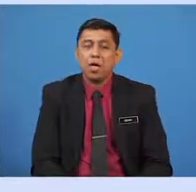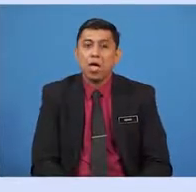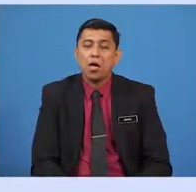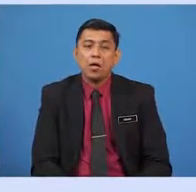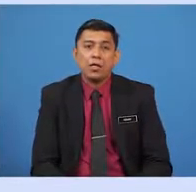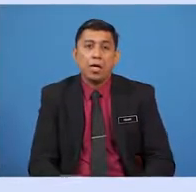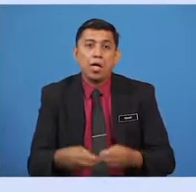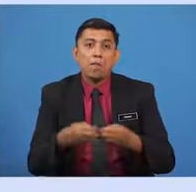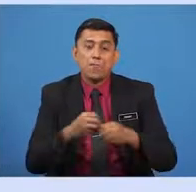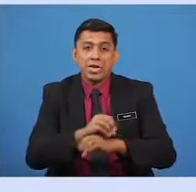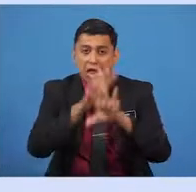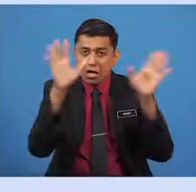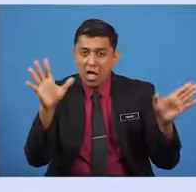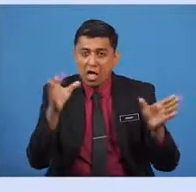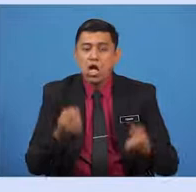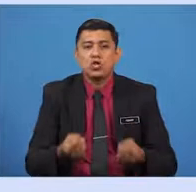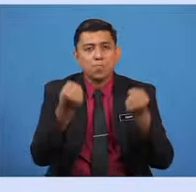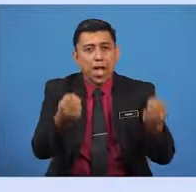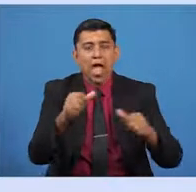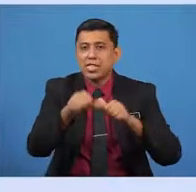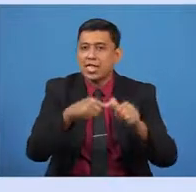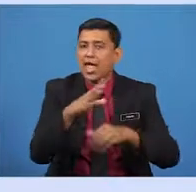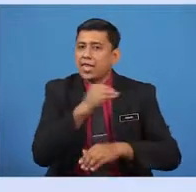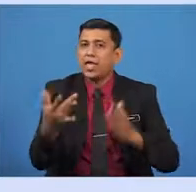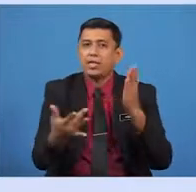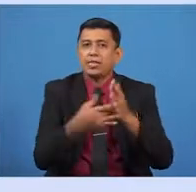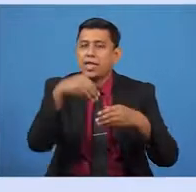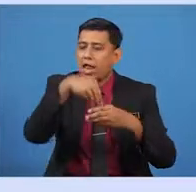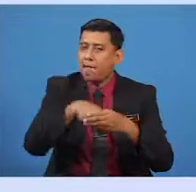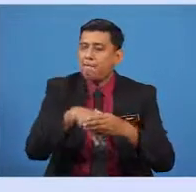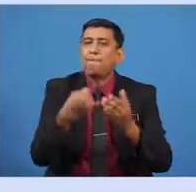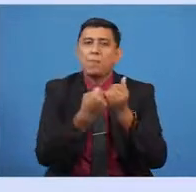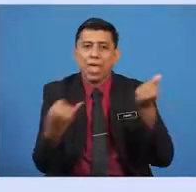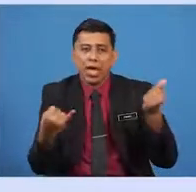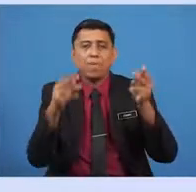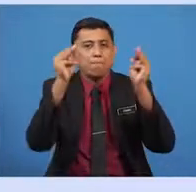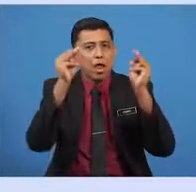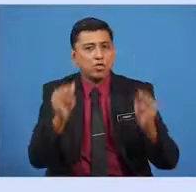menerangkan sumbangan sains dan teknologi dalam pembiakan manusia.